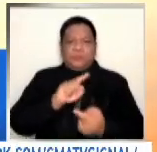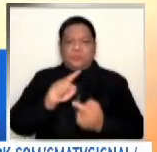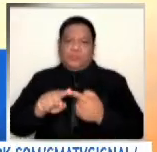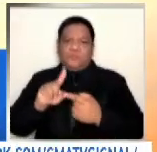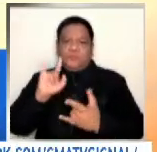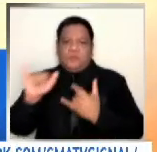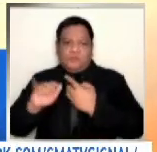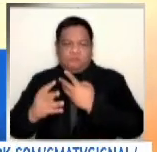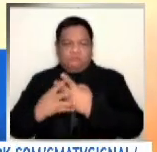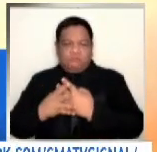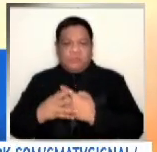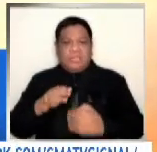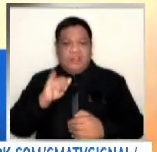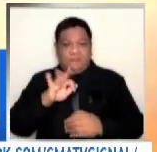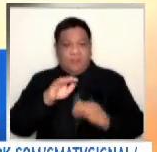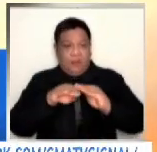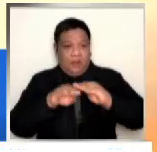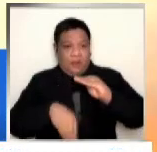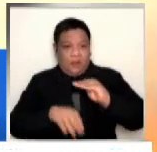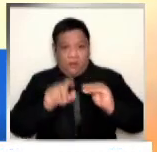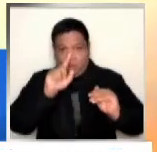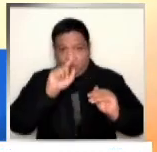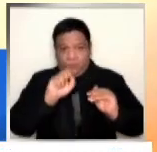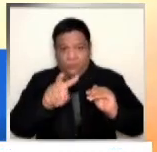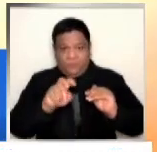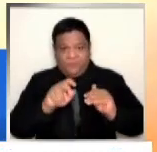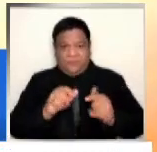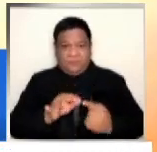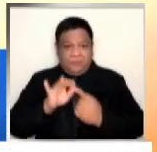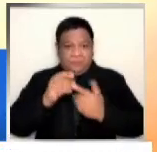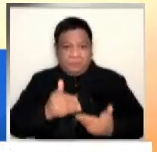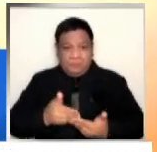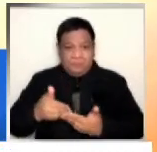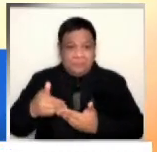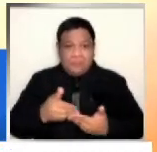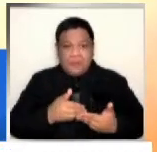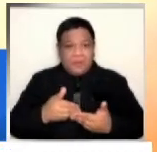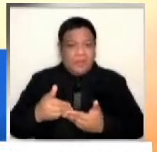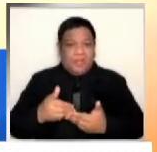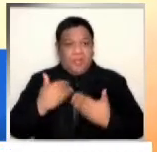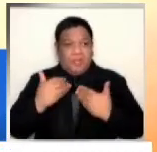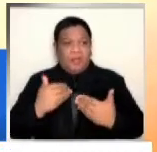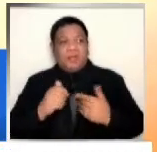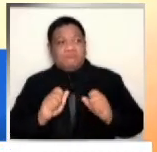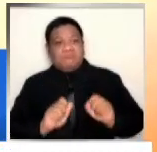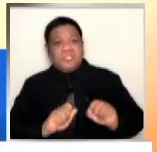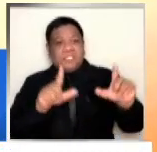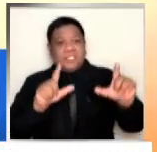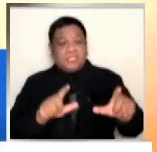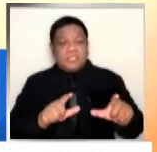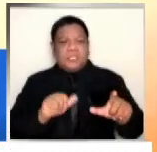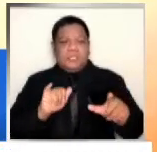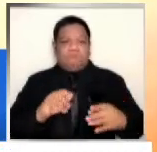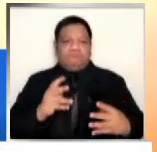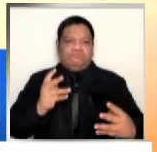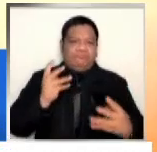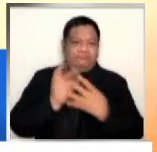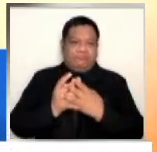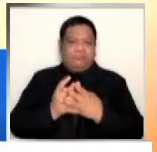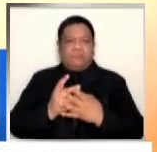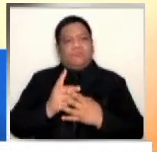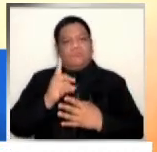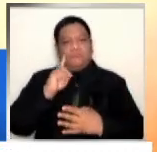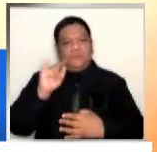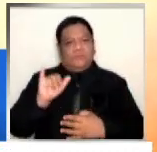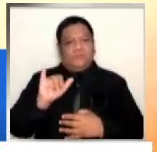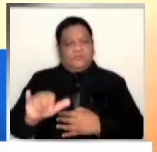na kung ito nga yung mga infant na pinapa-add to cart, no? Reclusion perpetua ang required na ipataw na penalty